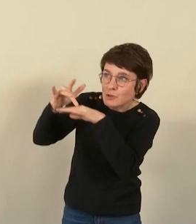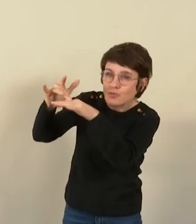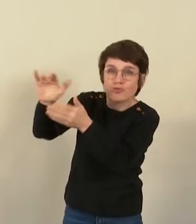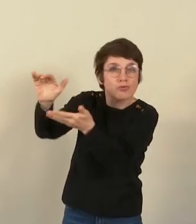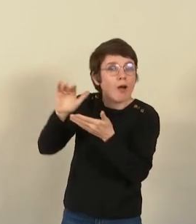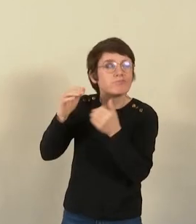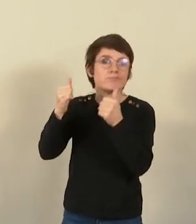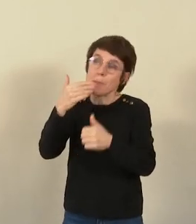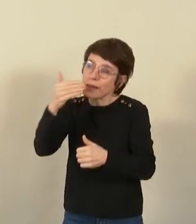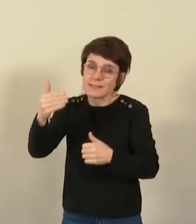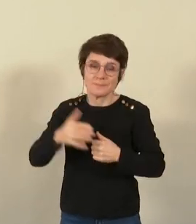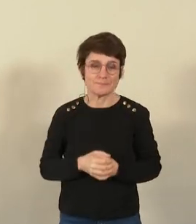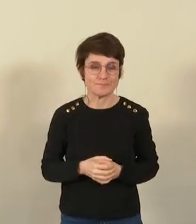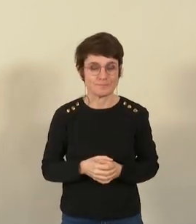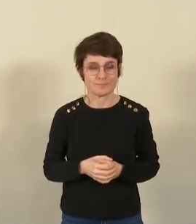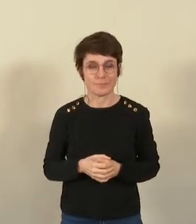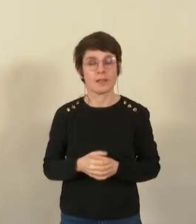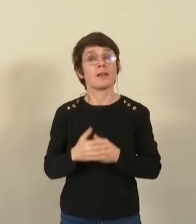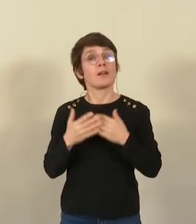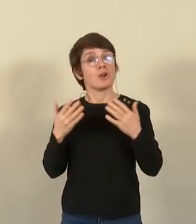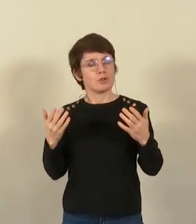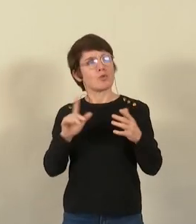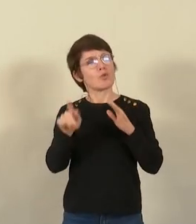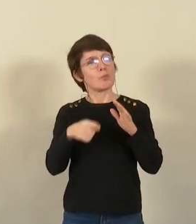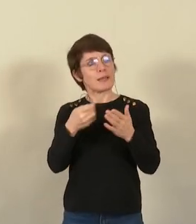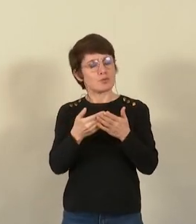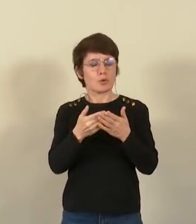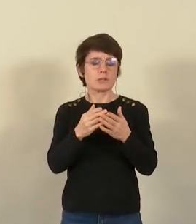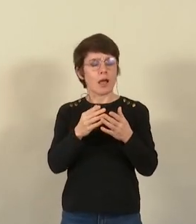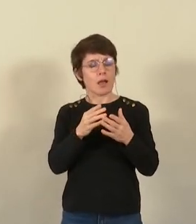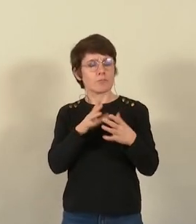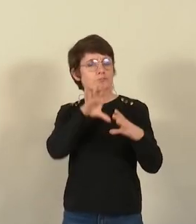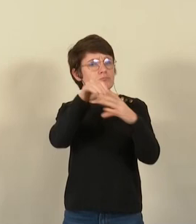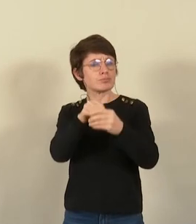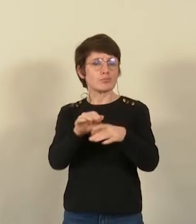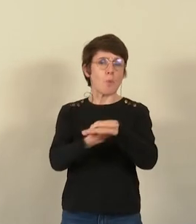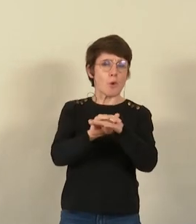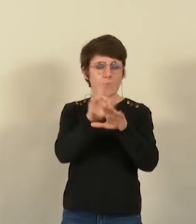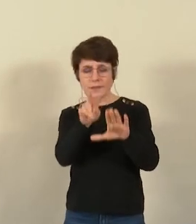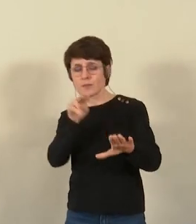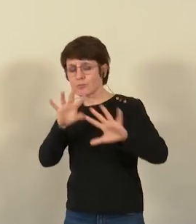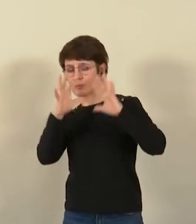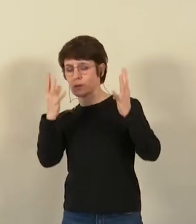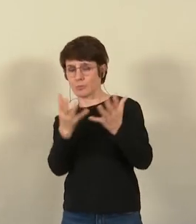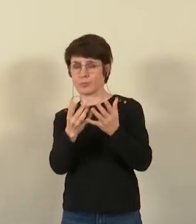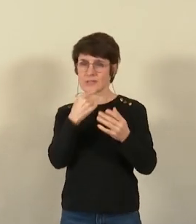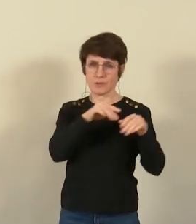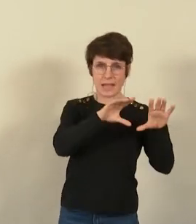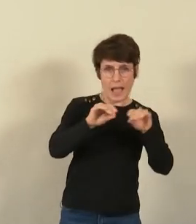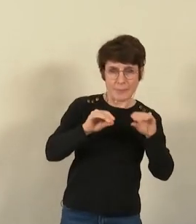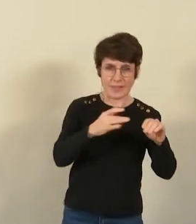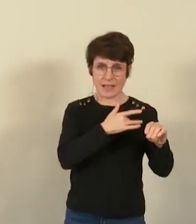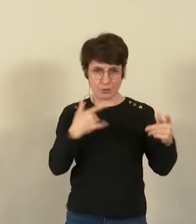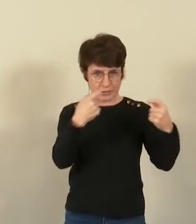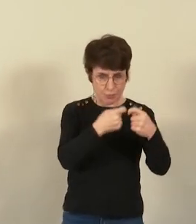mesure qui s'inscrit bien évidemment dans une politique plus ample cette politique pour l'habitat et la santé passe aussi par le soutien massif au